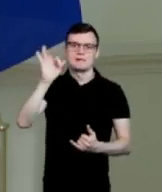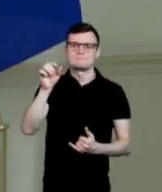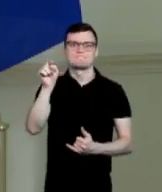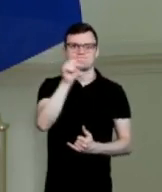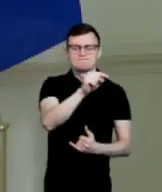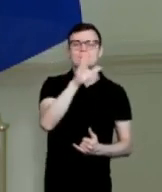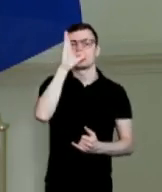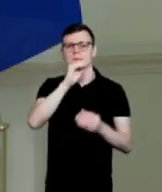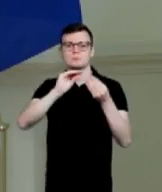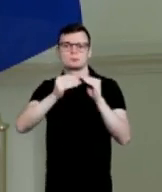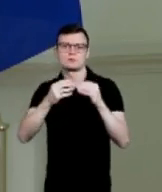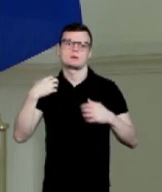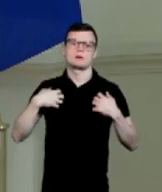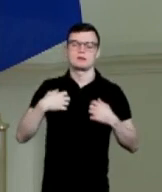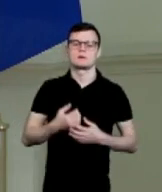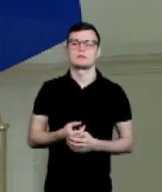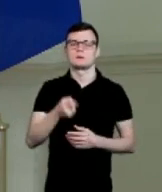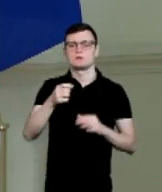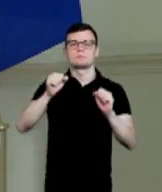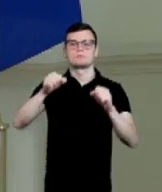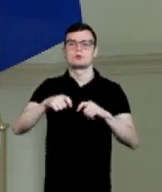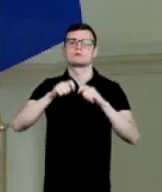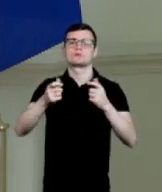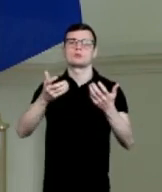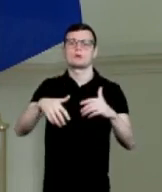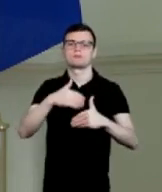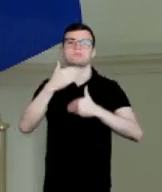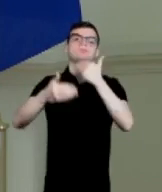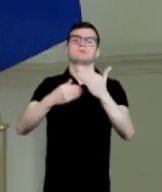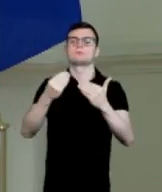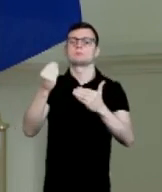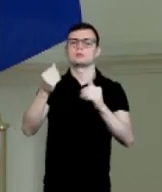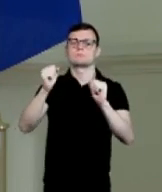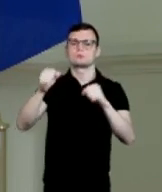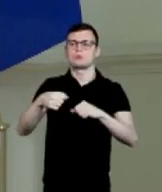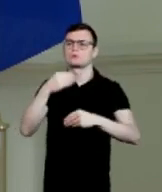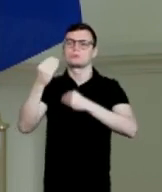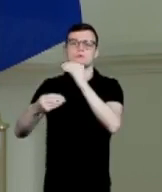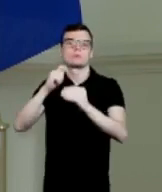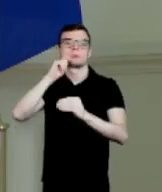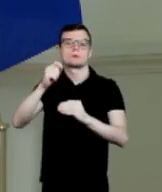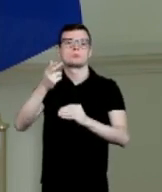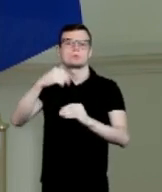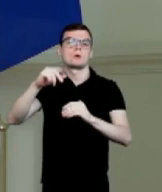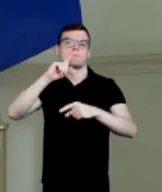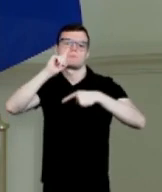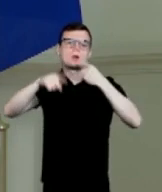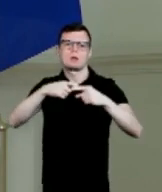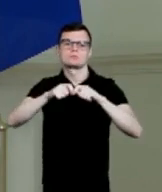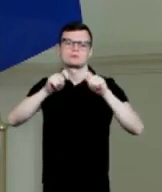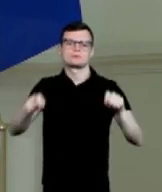tam, kad šie pinigai galėtų jau pradėti plaukti į Ukrainą jau nuo kitų metų pradžios. Mes taip pat